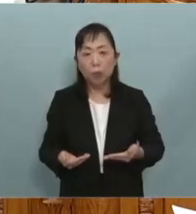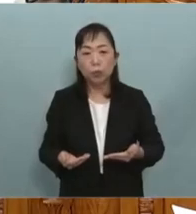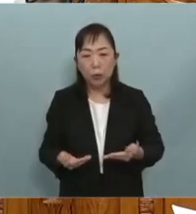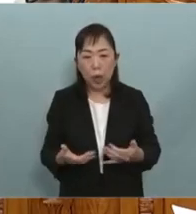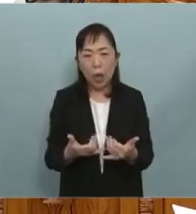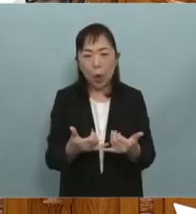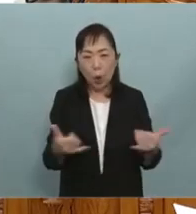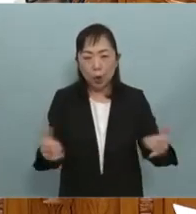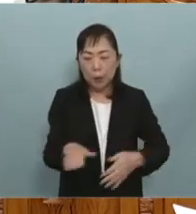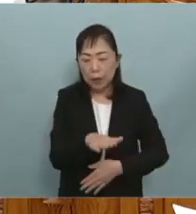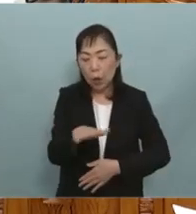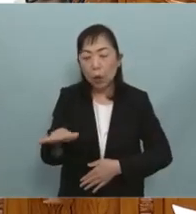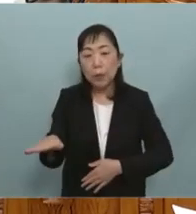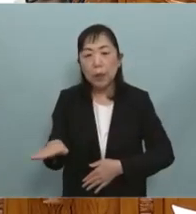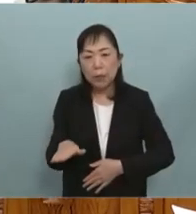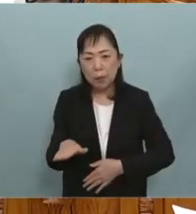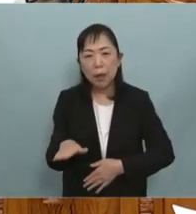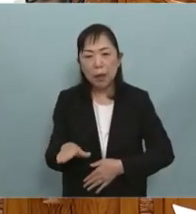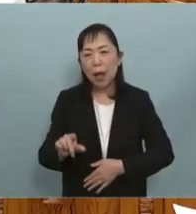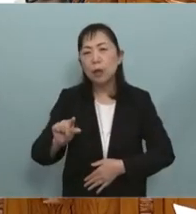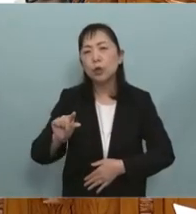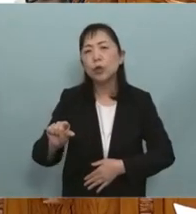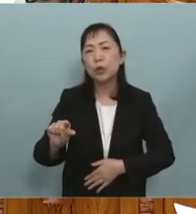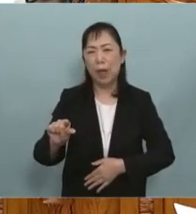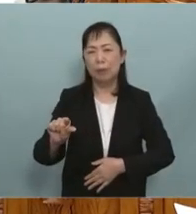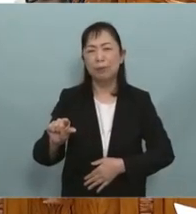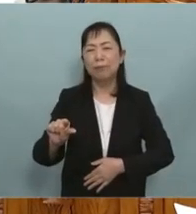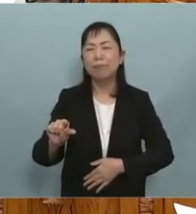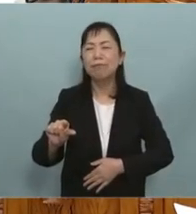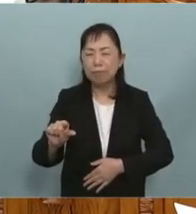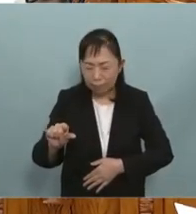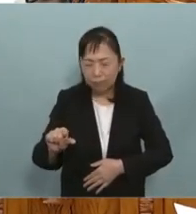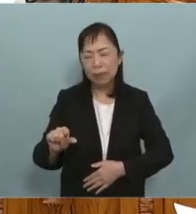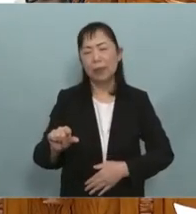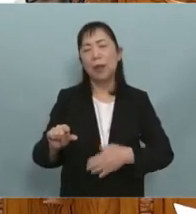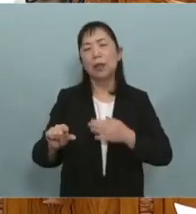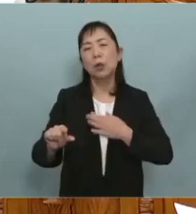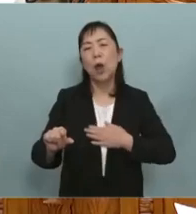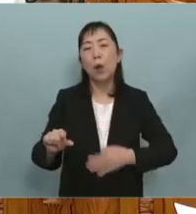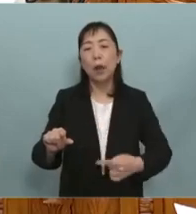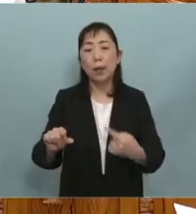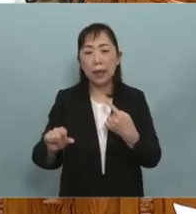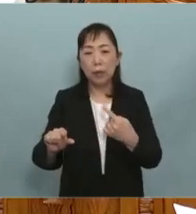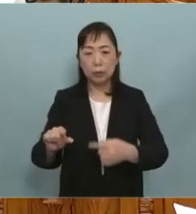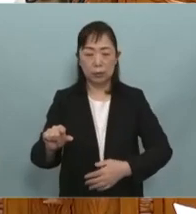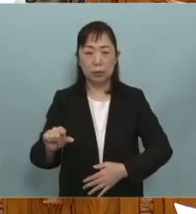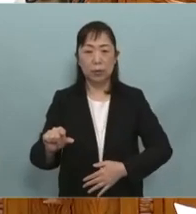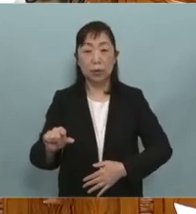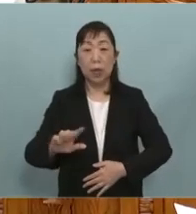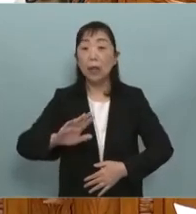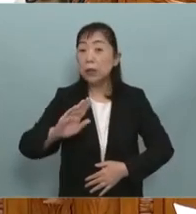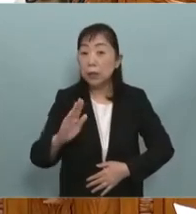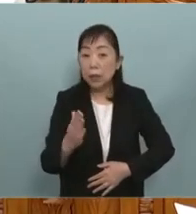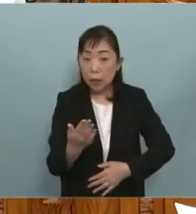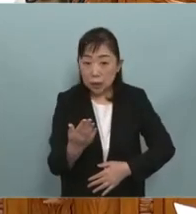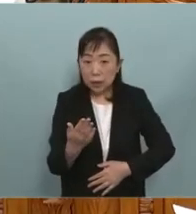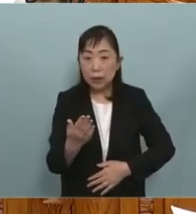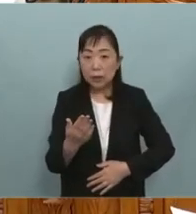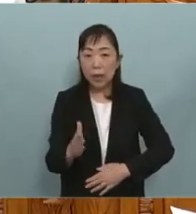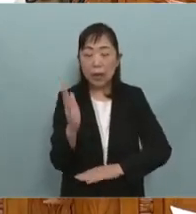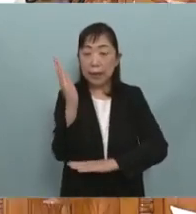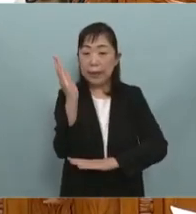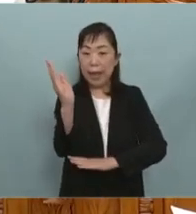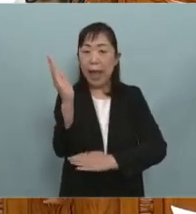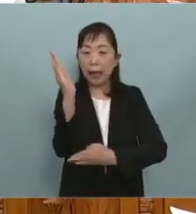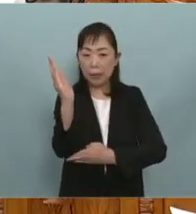が決して多くはないこと私は承知をいたしておりますしかし政治